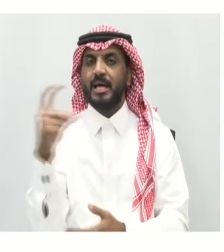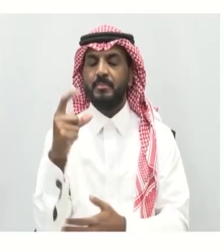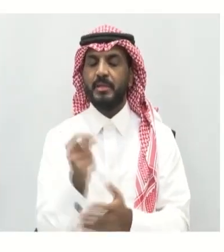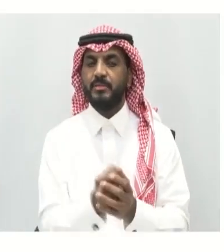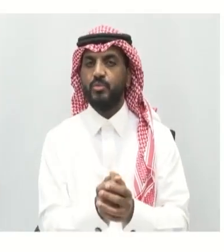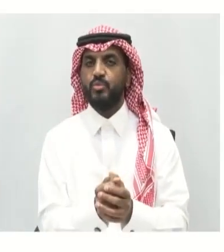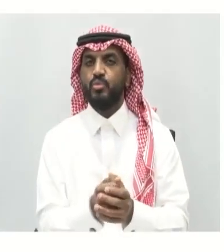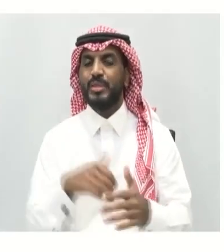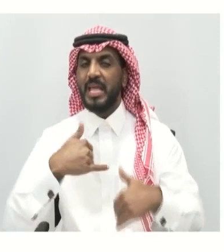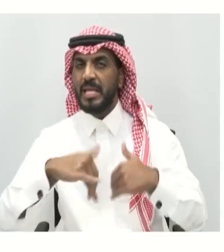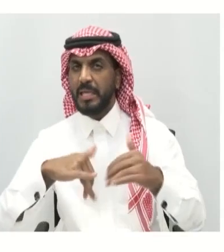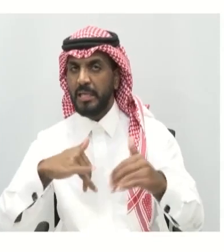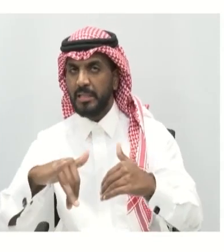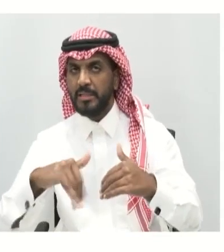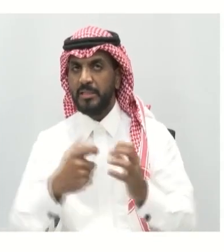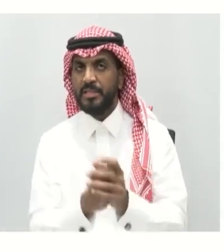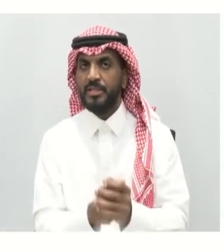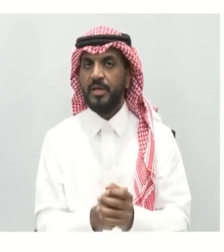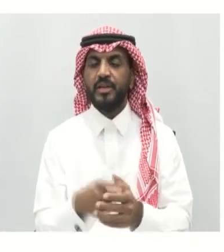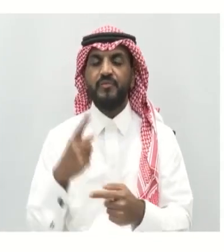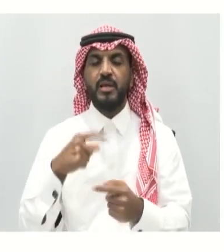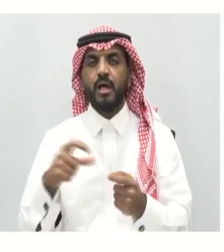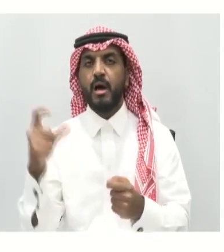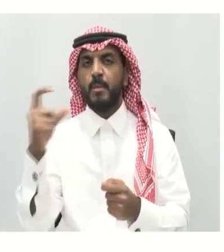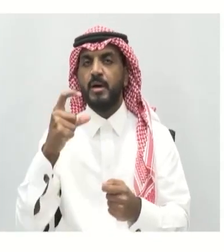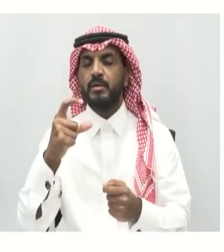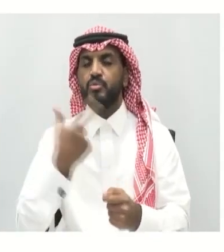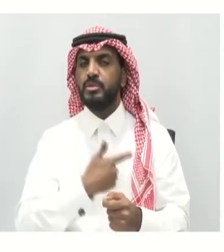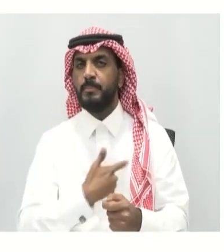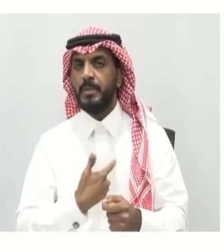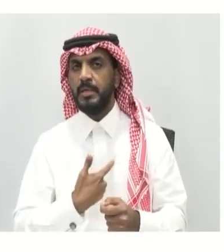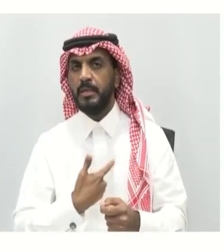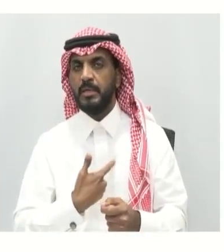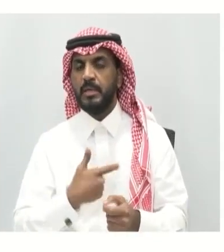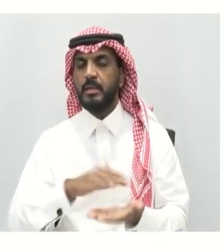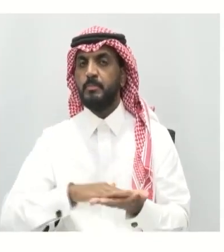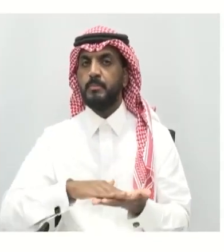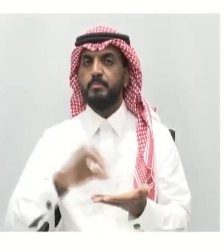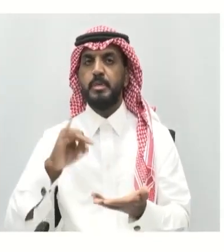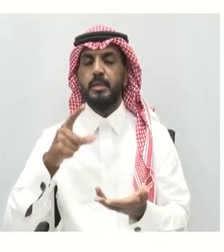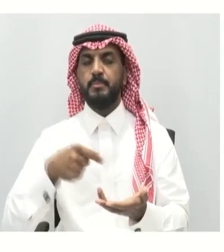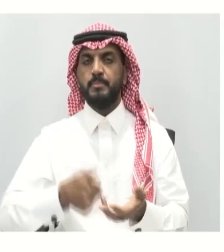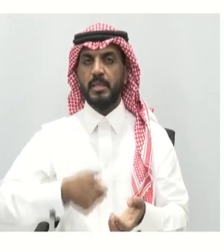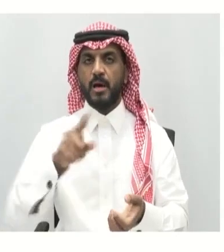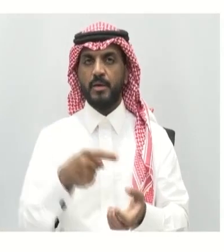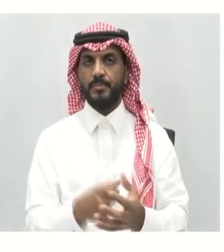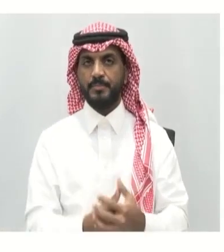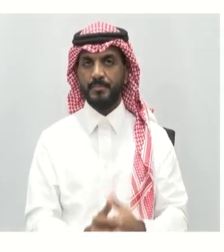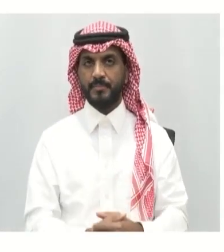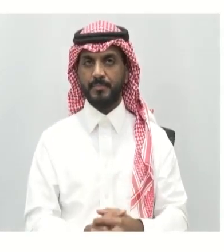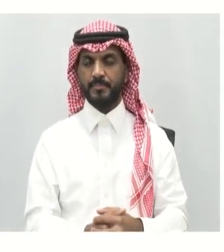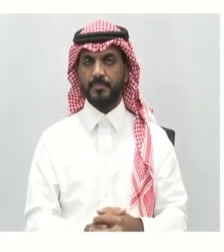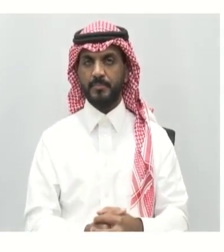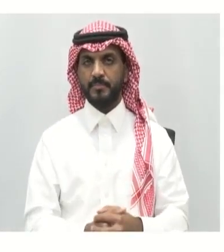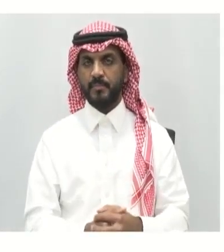اللي يتحرك فيه القمر حول الارض نسميه مدار